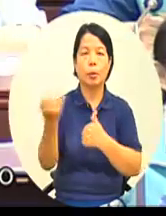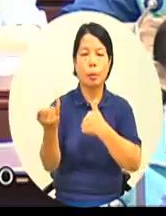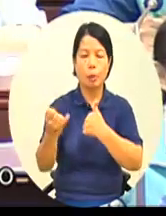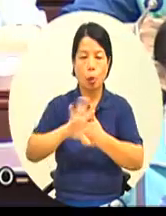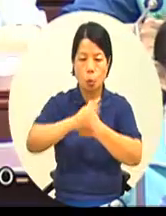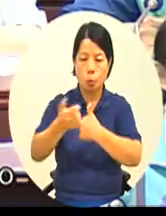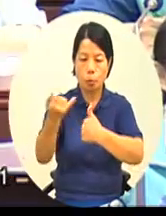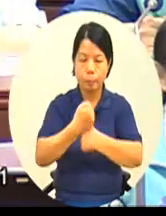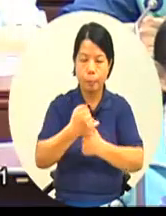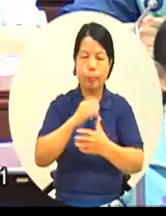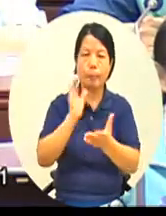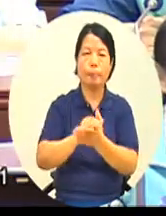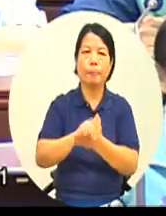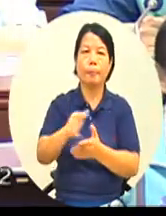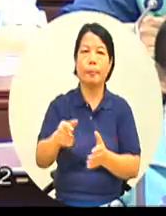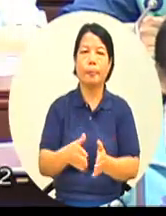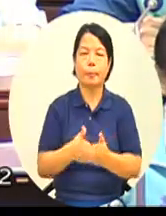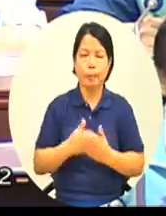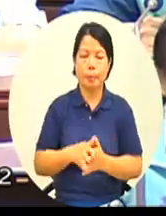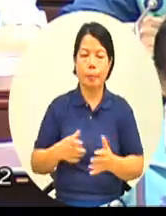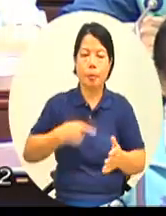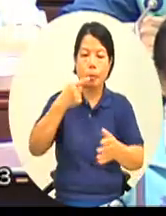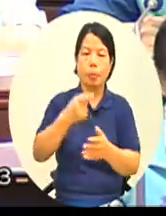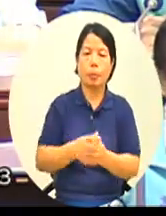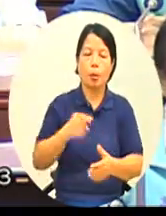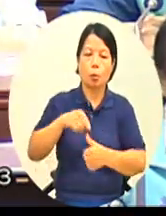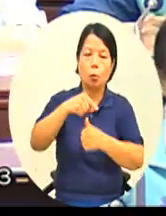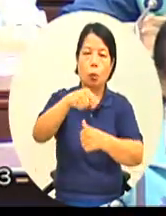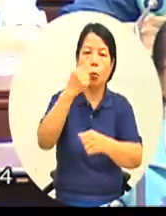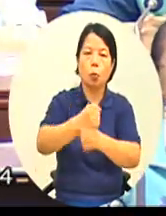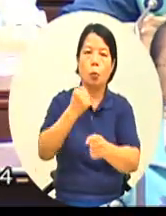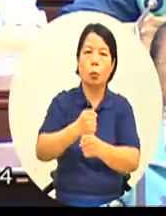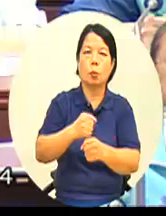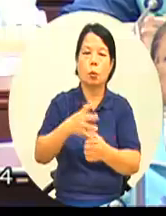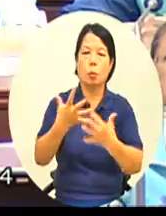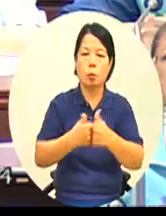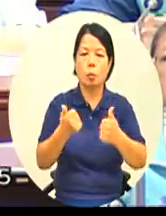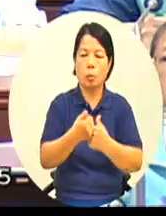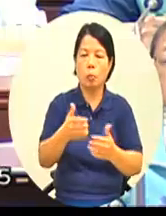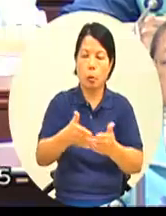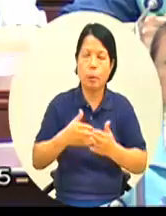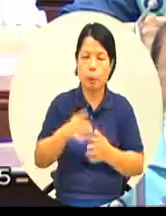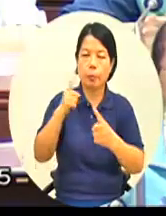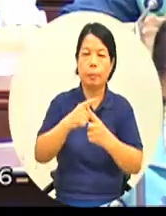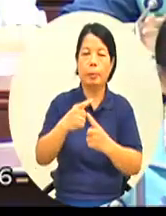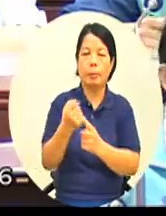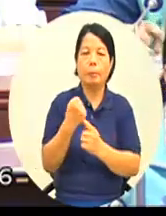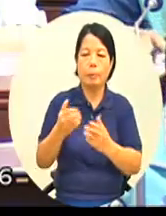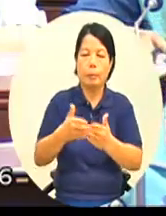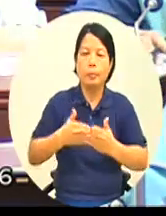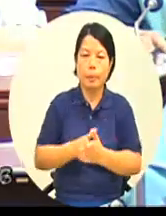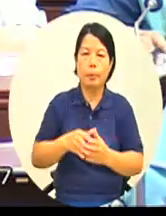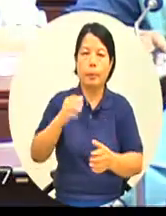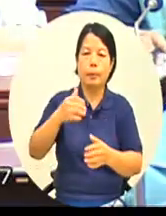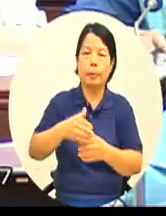面也渴望有就业的机会，一方面我们也需要有更多的人力的参与。所以我们相关开办的很多新的课